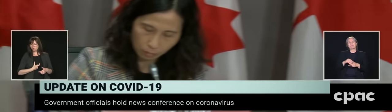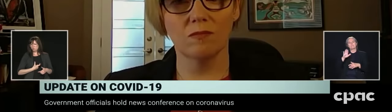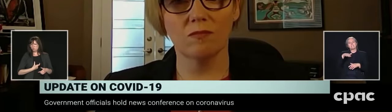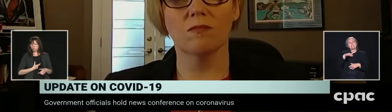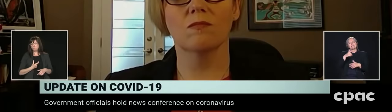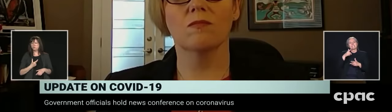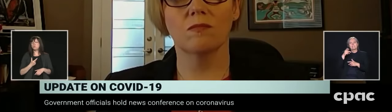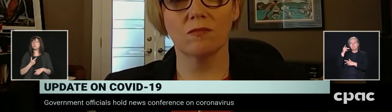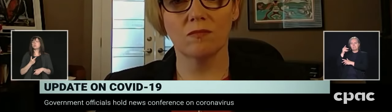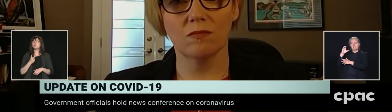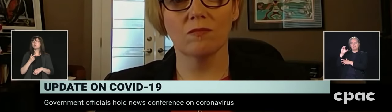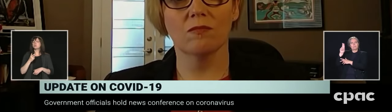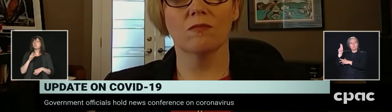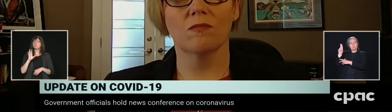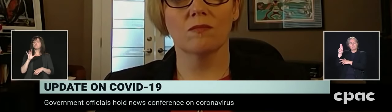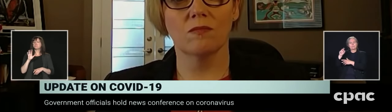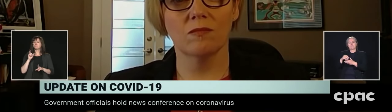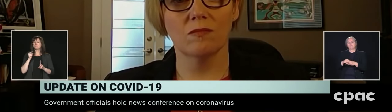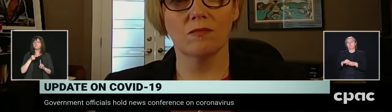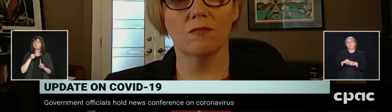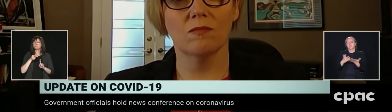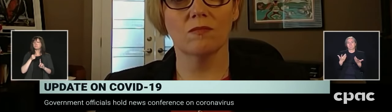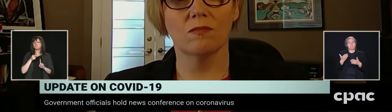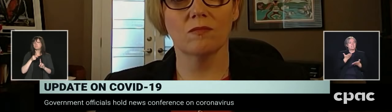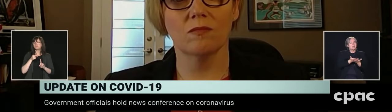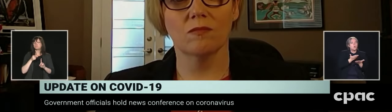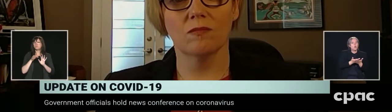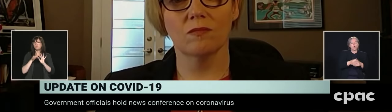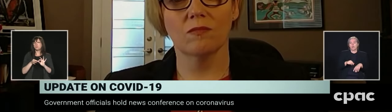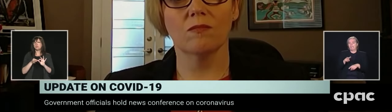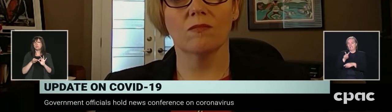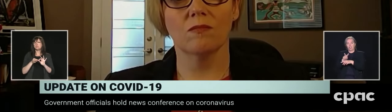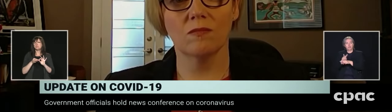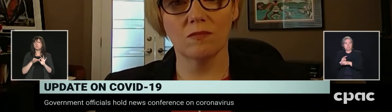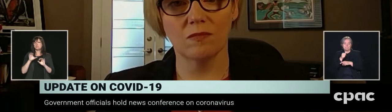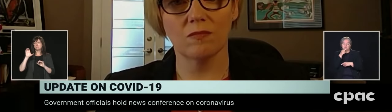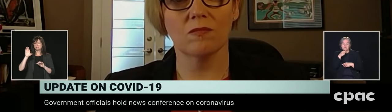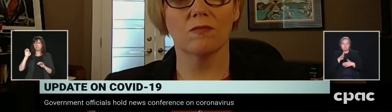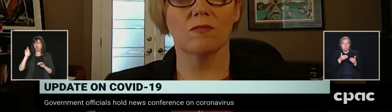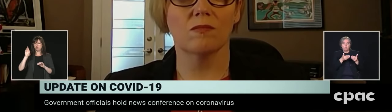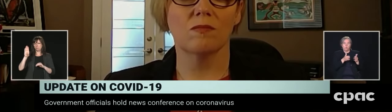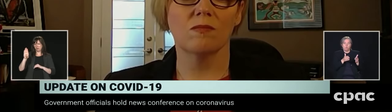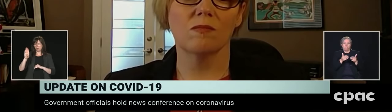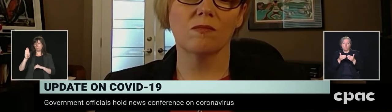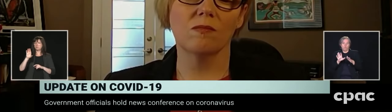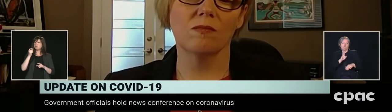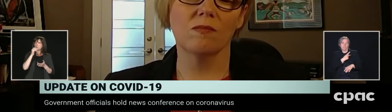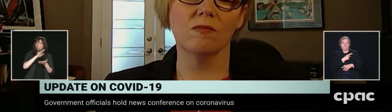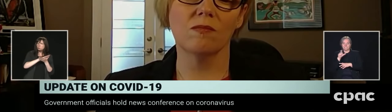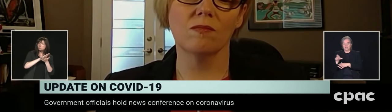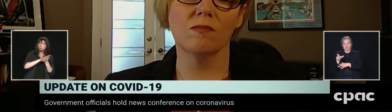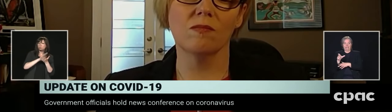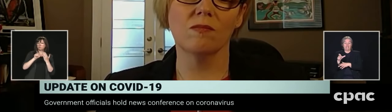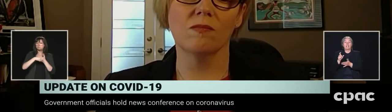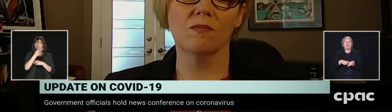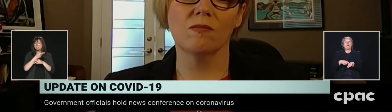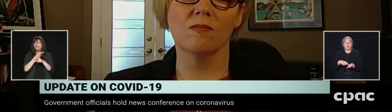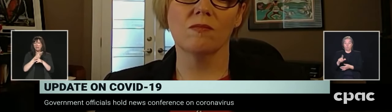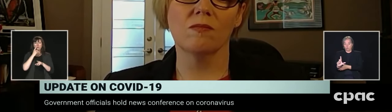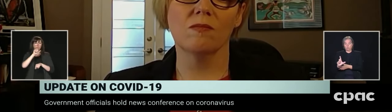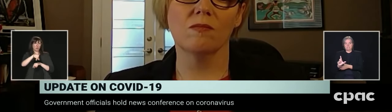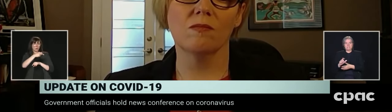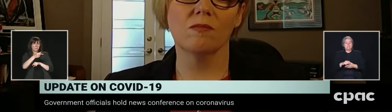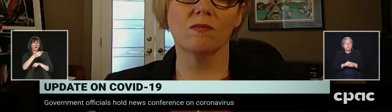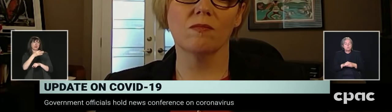écoles, les garderies commencent à rouvrir leurs portes, notamment au Québec lundi. Et on entend des enseignantes ou des